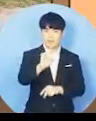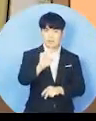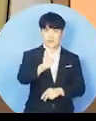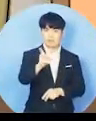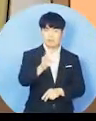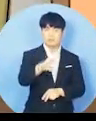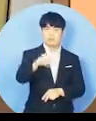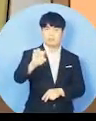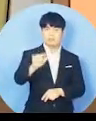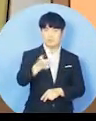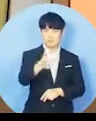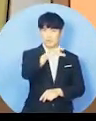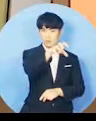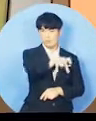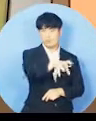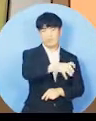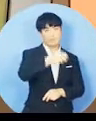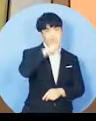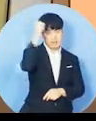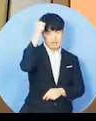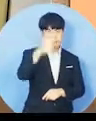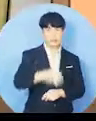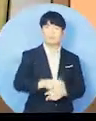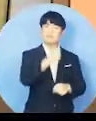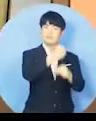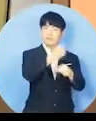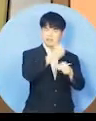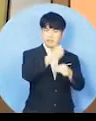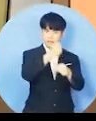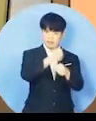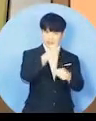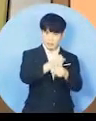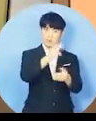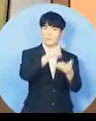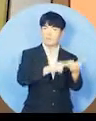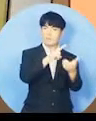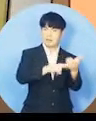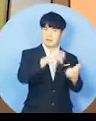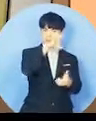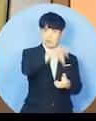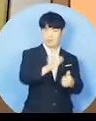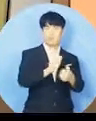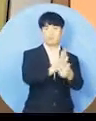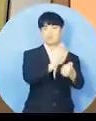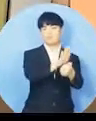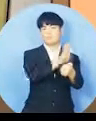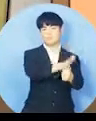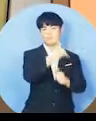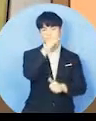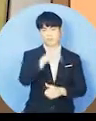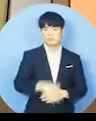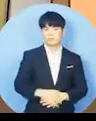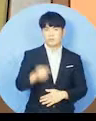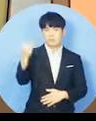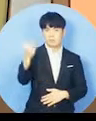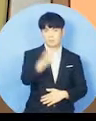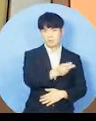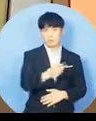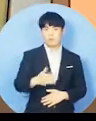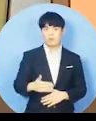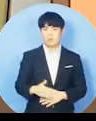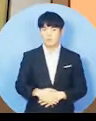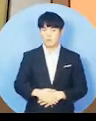가전 1, 2가 선정돼 생산 판매 구축을 위한 기반 시설을 지원받게 될 예정입니다. 또 시군 역량 강화